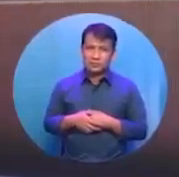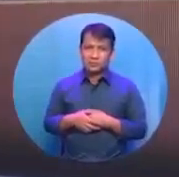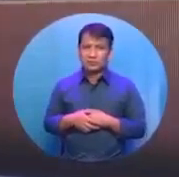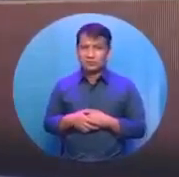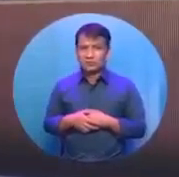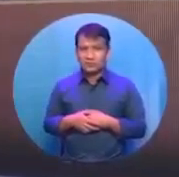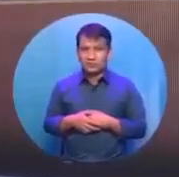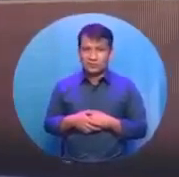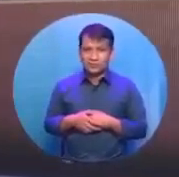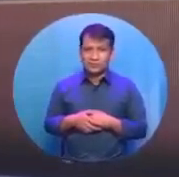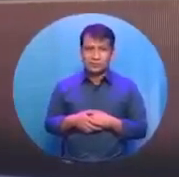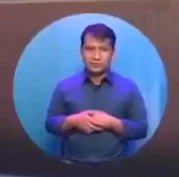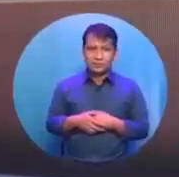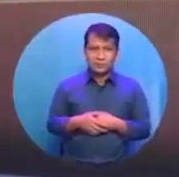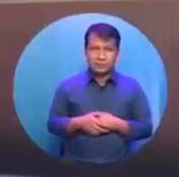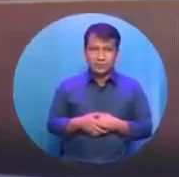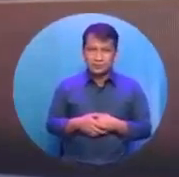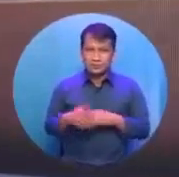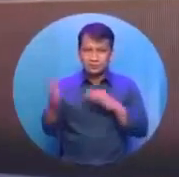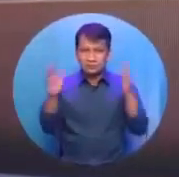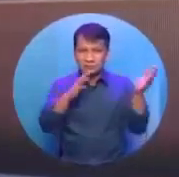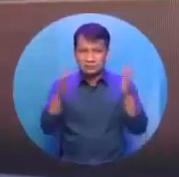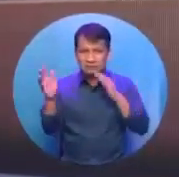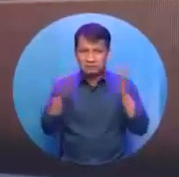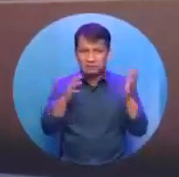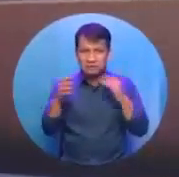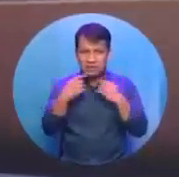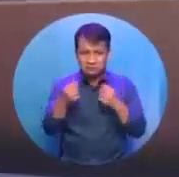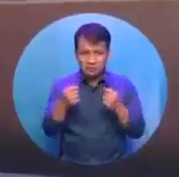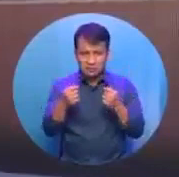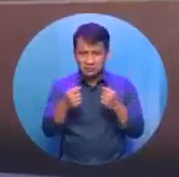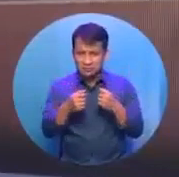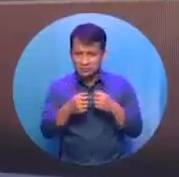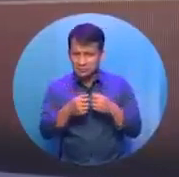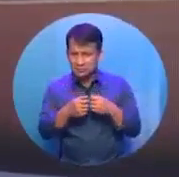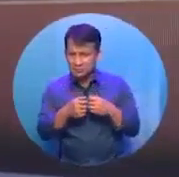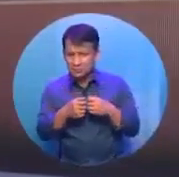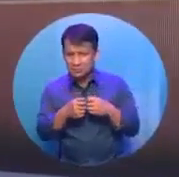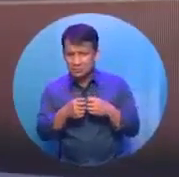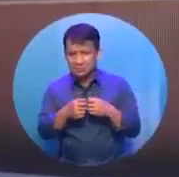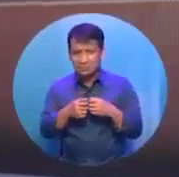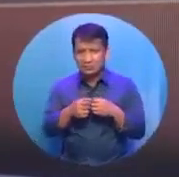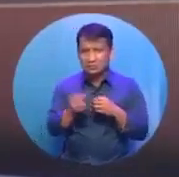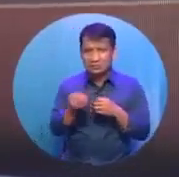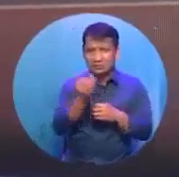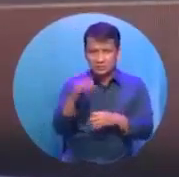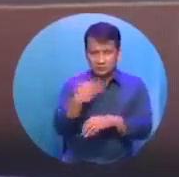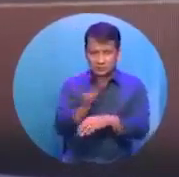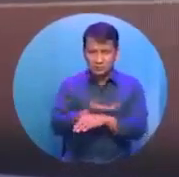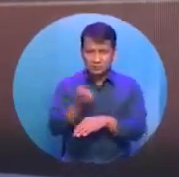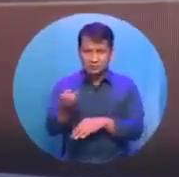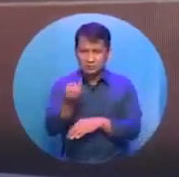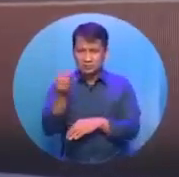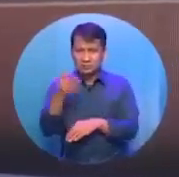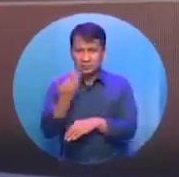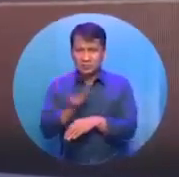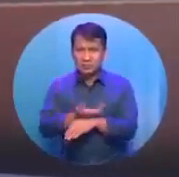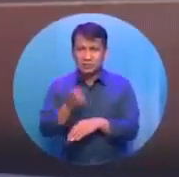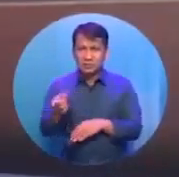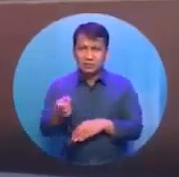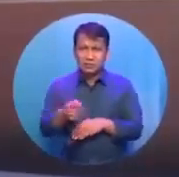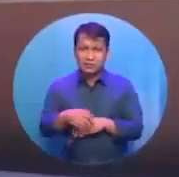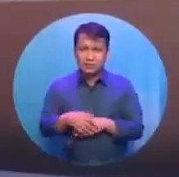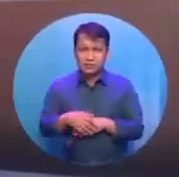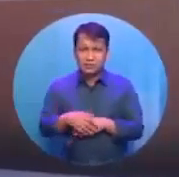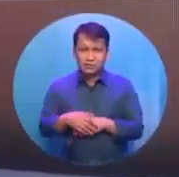Temporary close po yung aming kumpanya kasi wala po may padala sa mga anak ko. Uy, ilan po anak nyo?